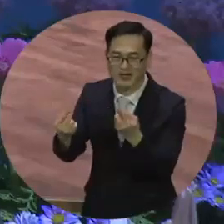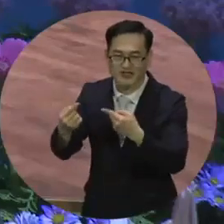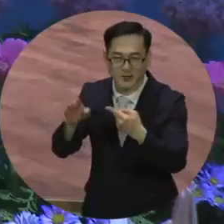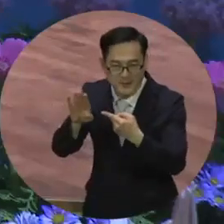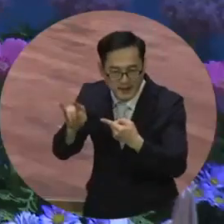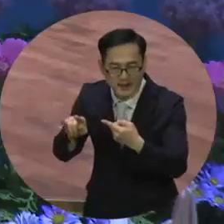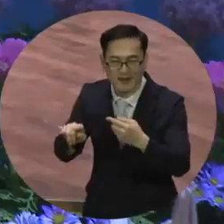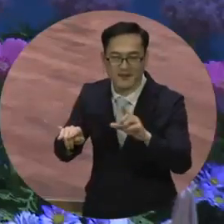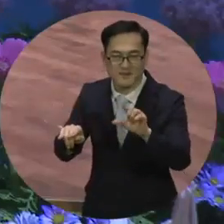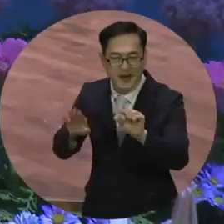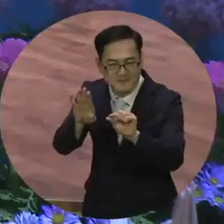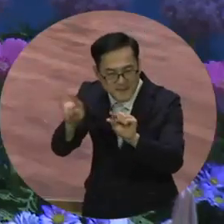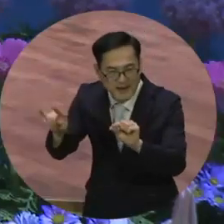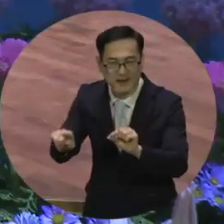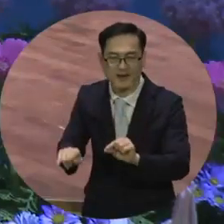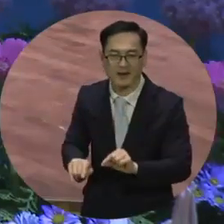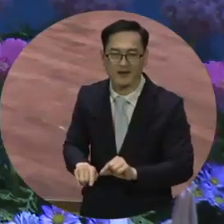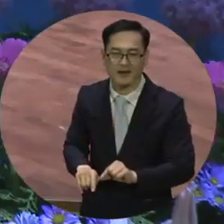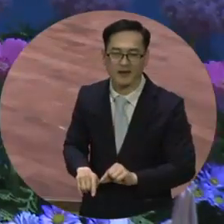계산 안 돼.